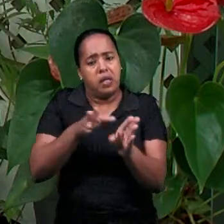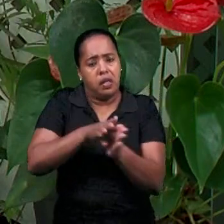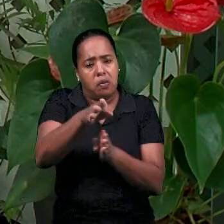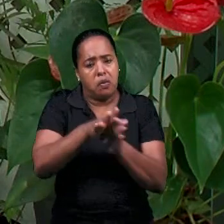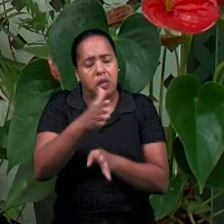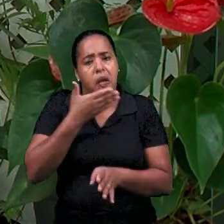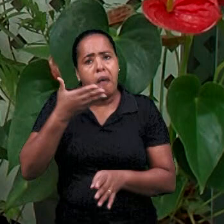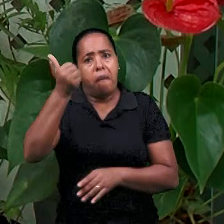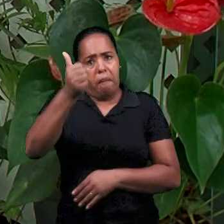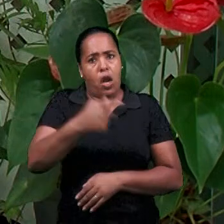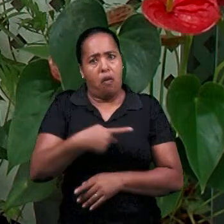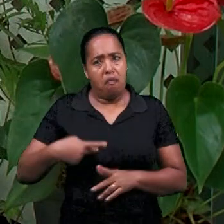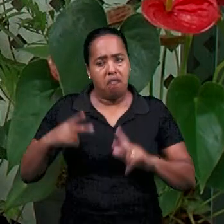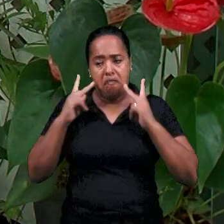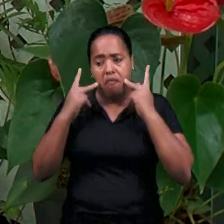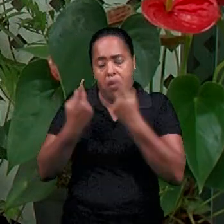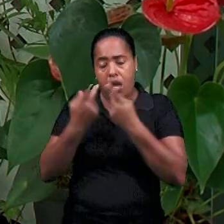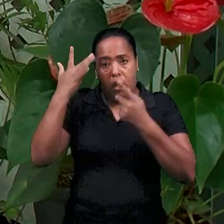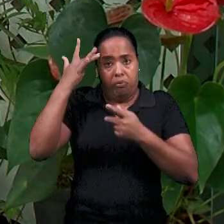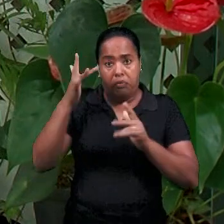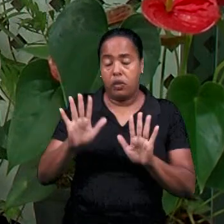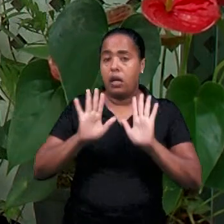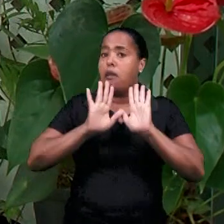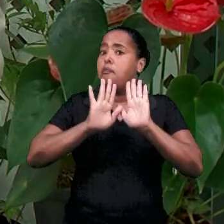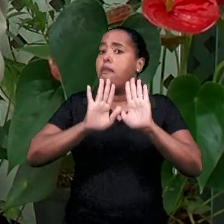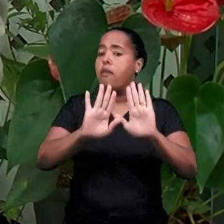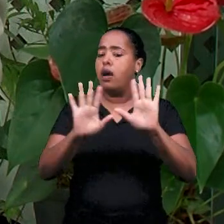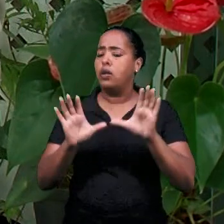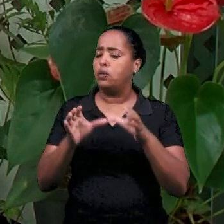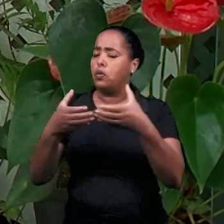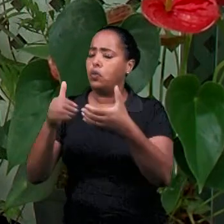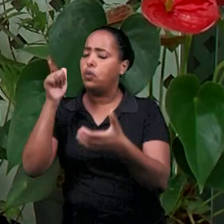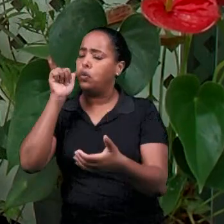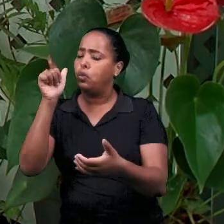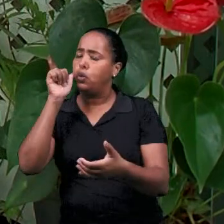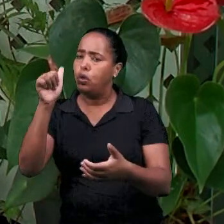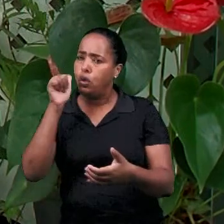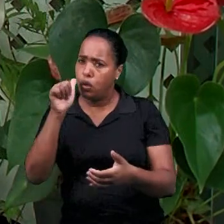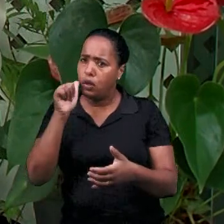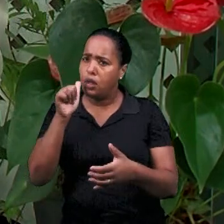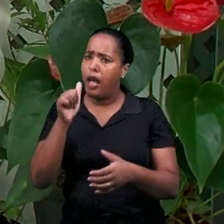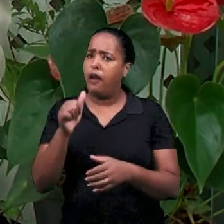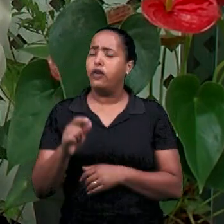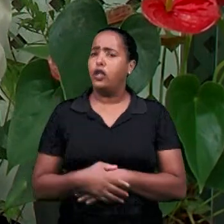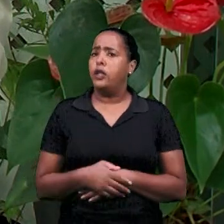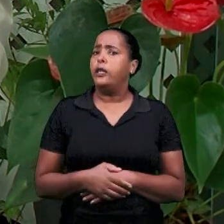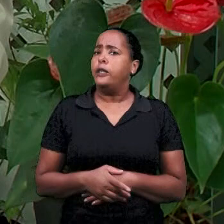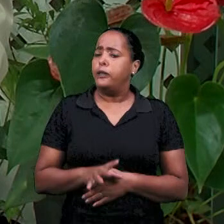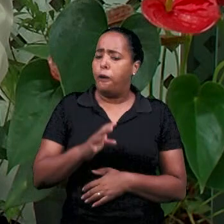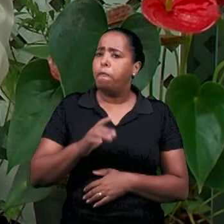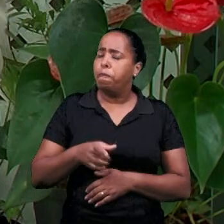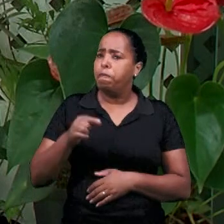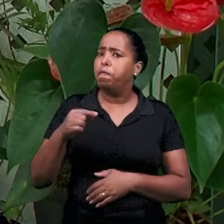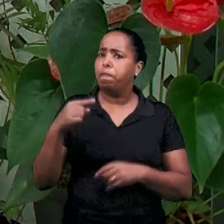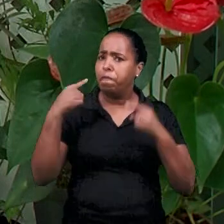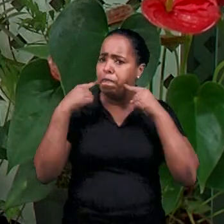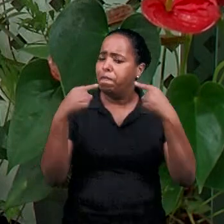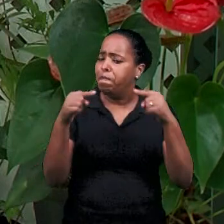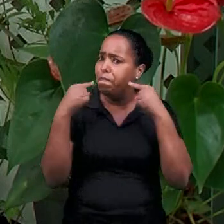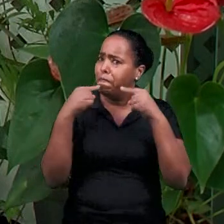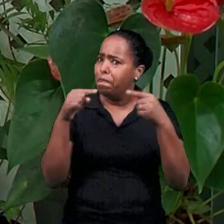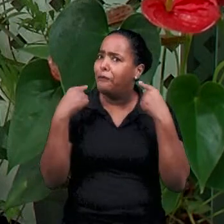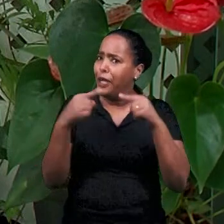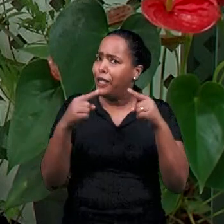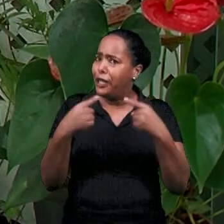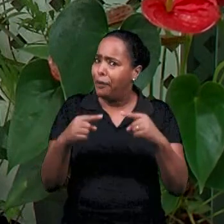orientation. Mais il y a une chose. Il y a un groupe de frères et sœurs qui sont en train de se plaindre qu'ils ne